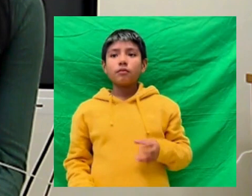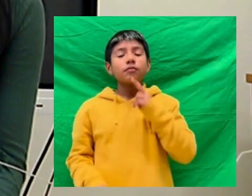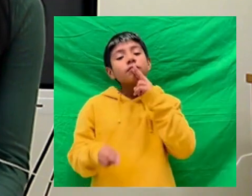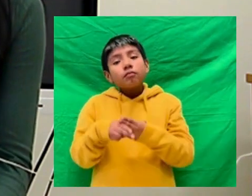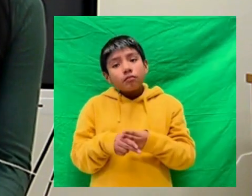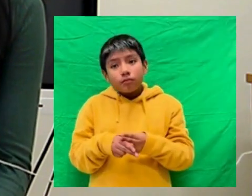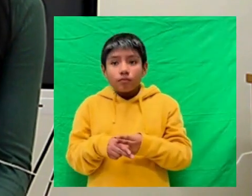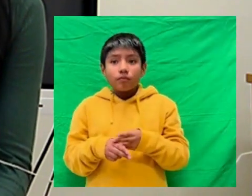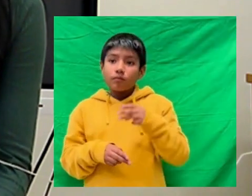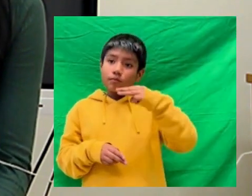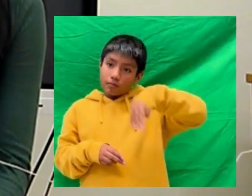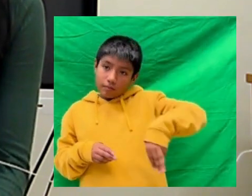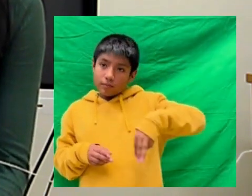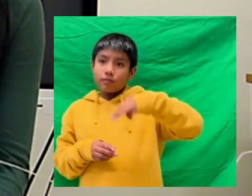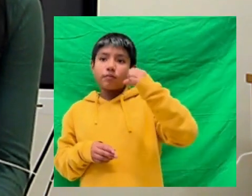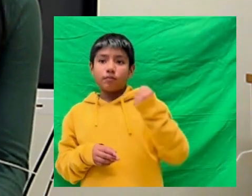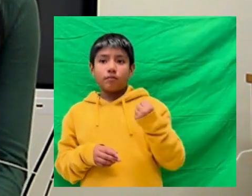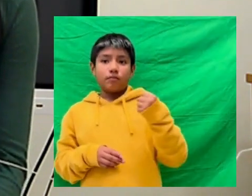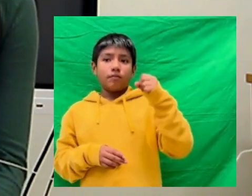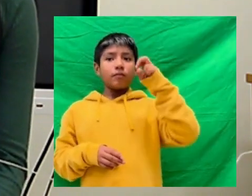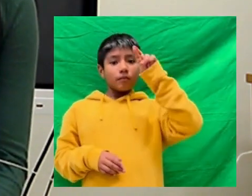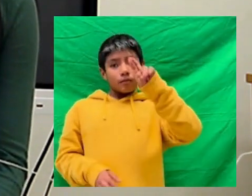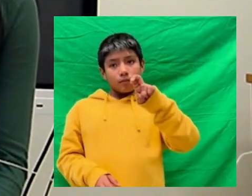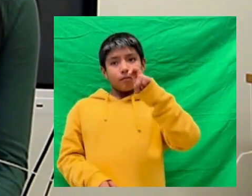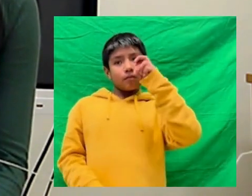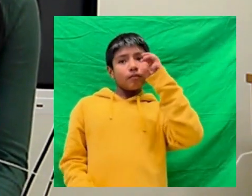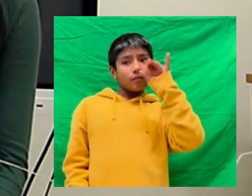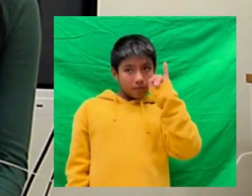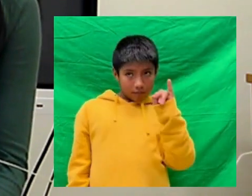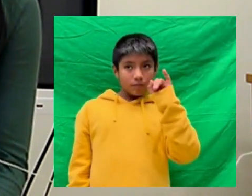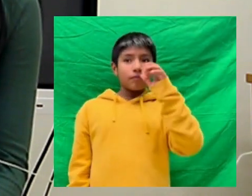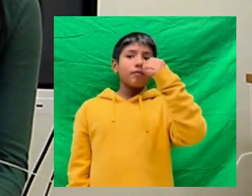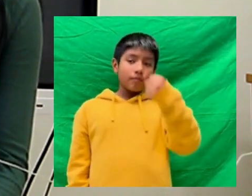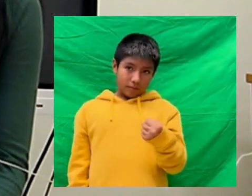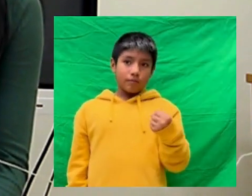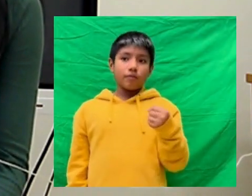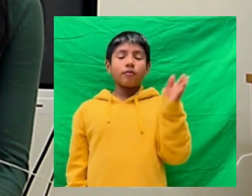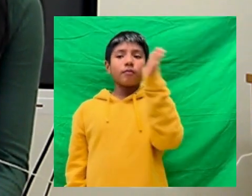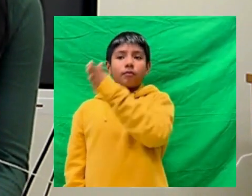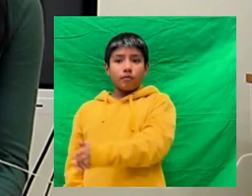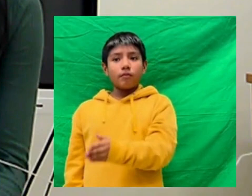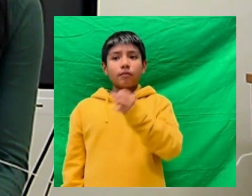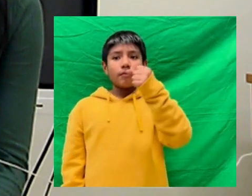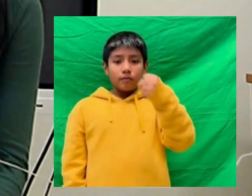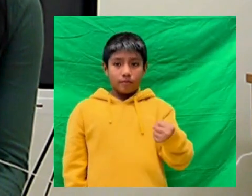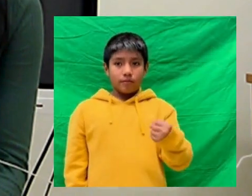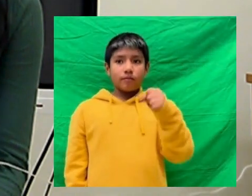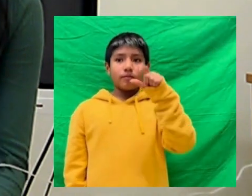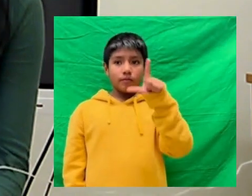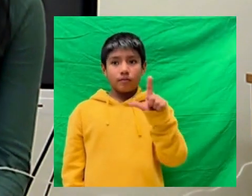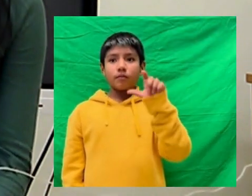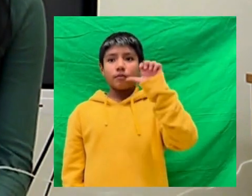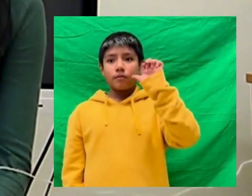Lehen hezkuntza laua ko Iraia, Alexandra, Leire eta Maria Alejandra.